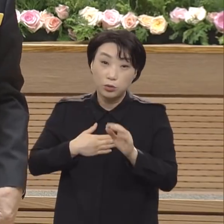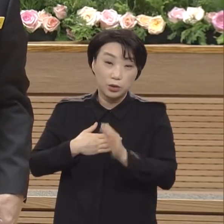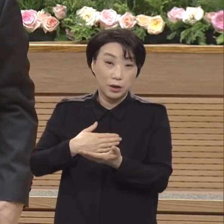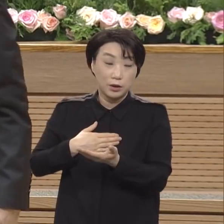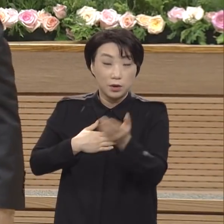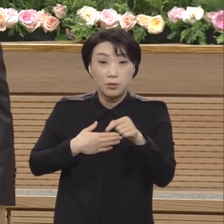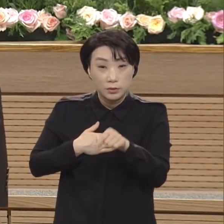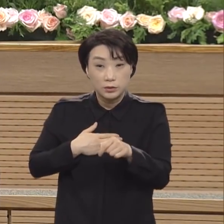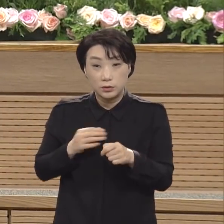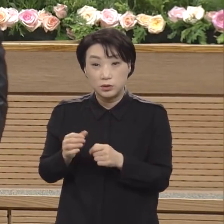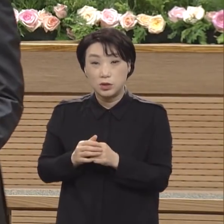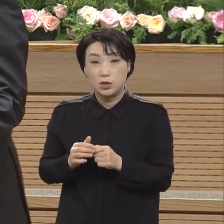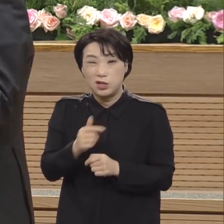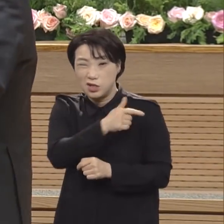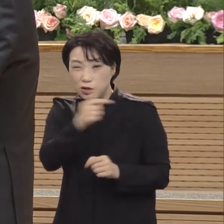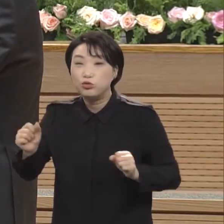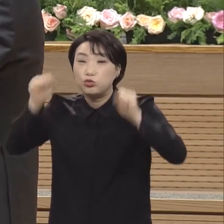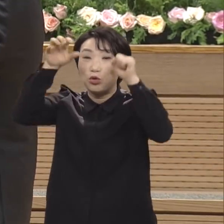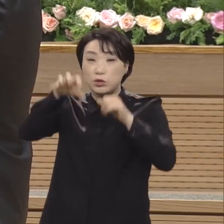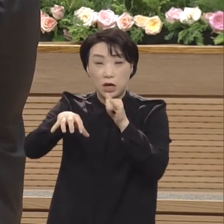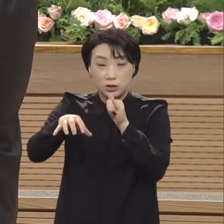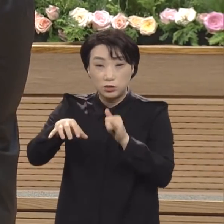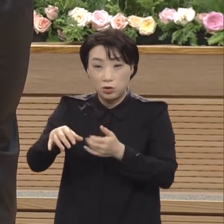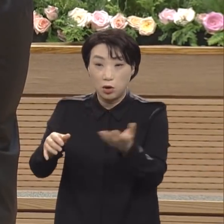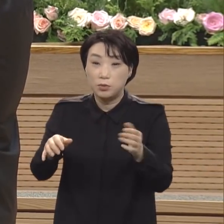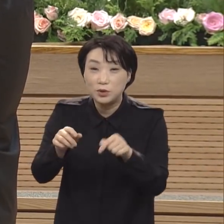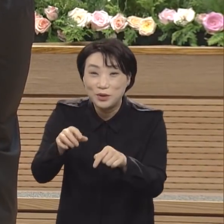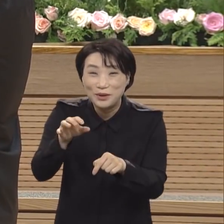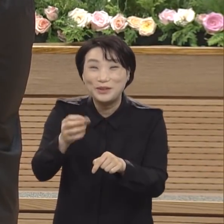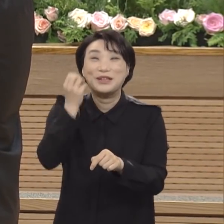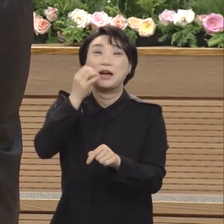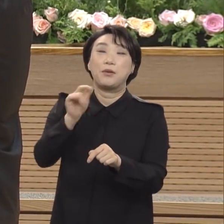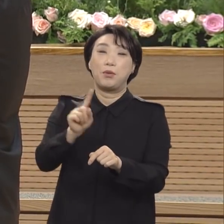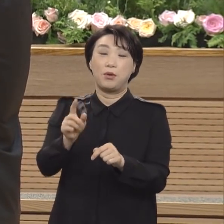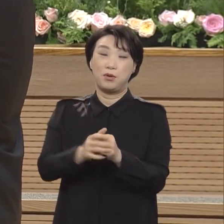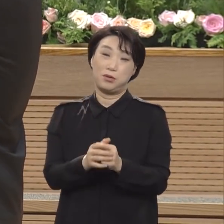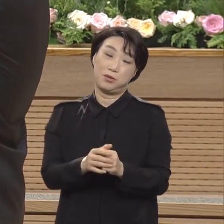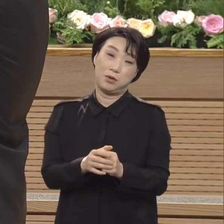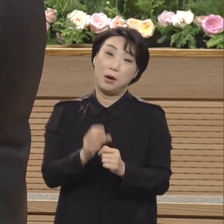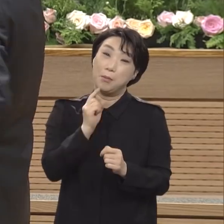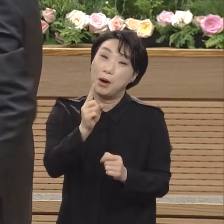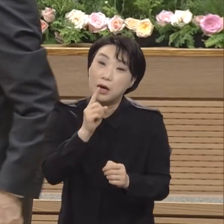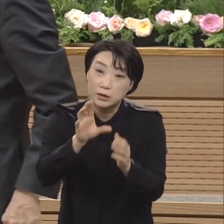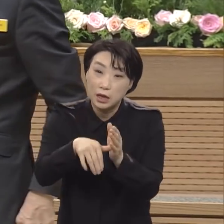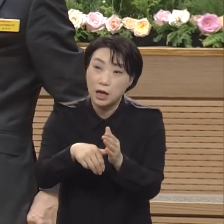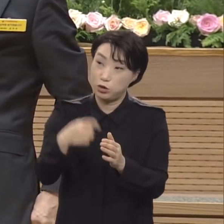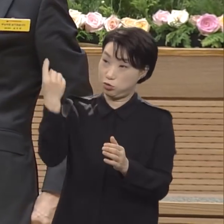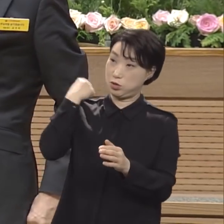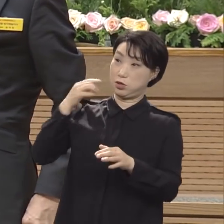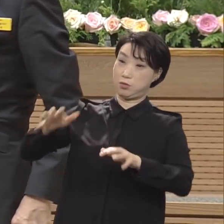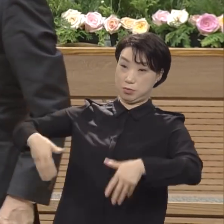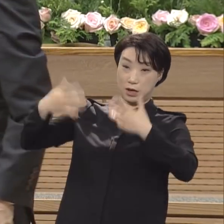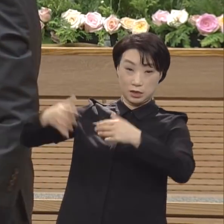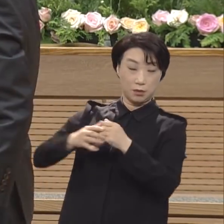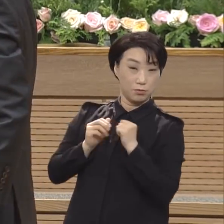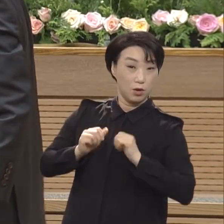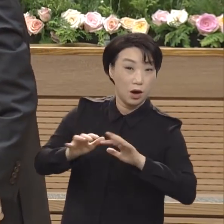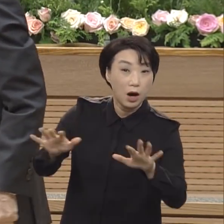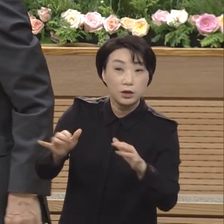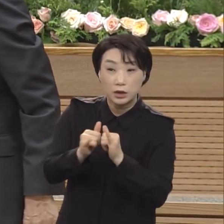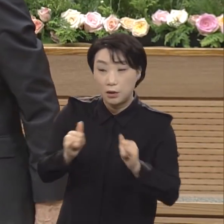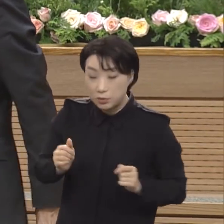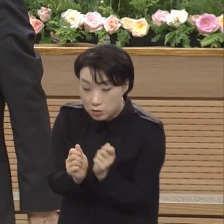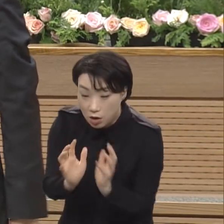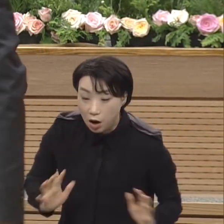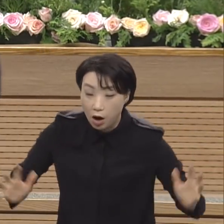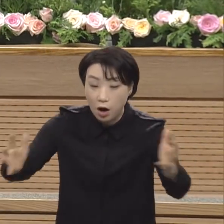이렇게 그 운동장은 이제 말을 하면 뒤에서 바람이 불어서 이 바람을 통해서 사람들이 다 말을